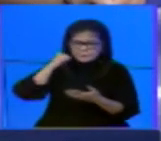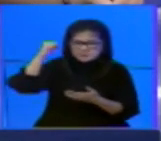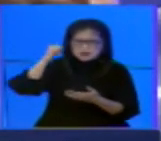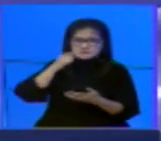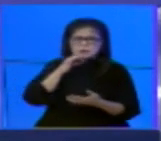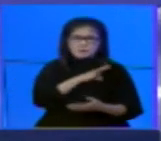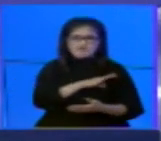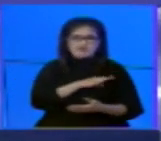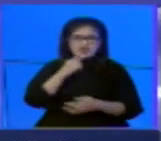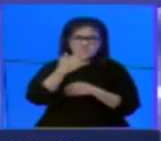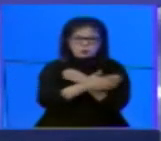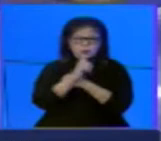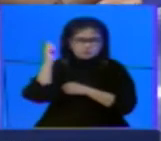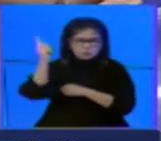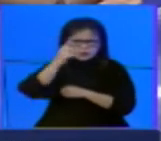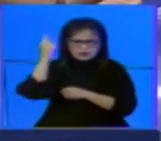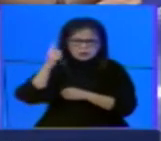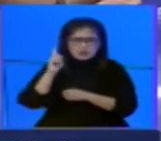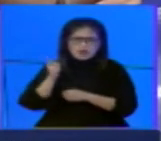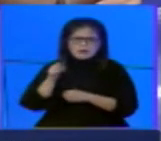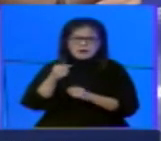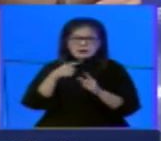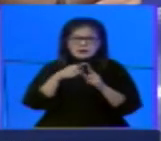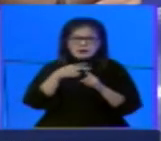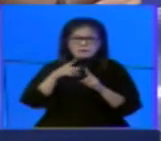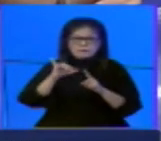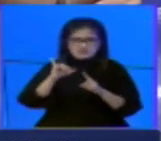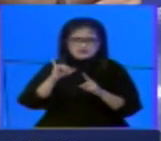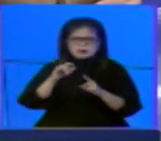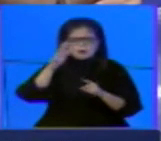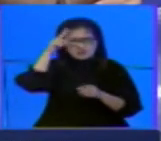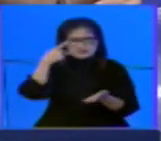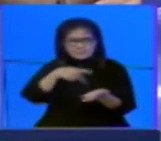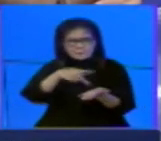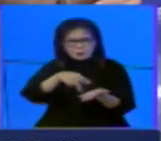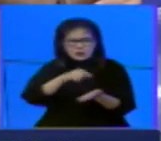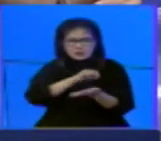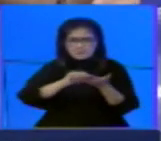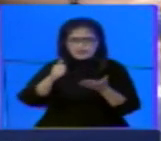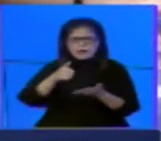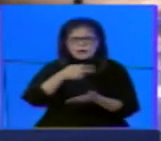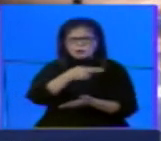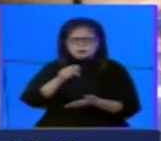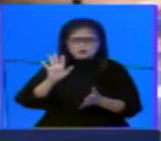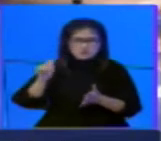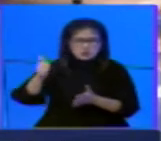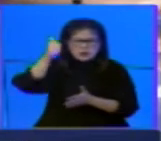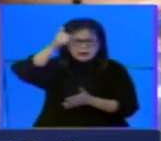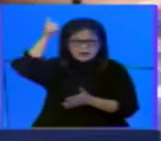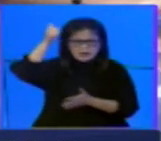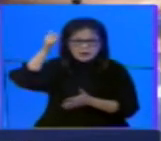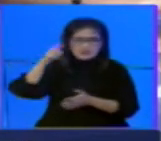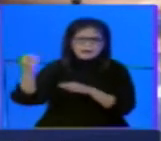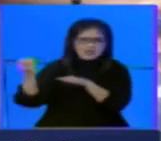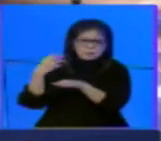prestasi atau manfaat dunia. Di antara adalah Rafli Mursalim, pesepak bola yang mengharumkan nama Indonesia di kancah dunia.